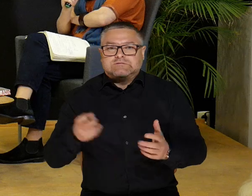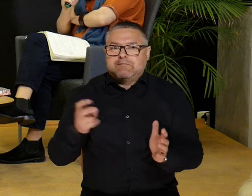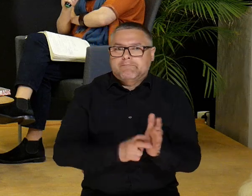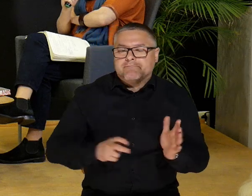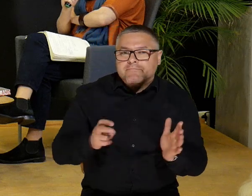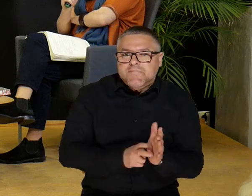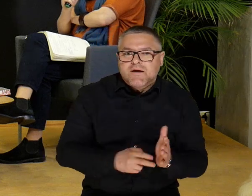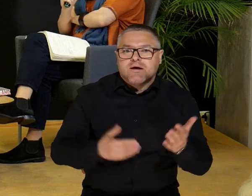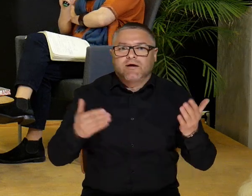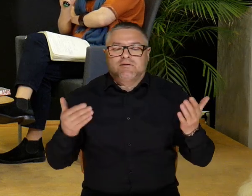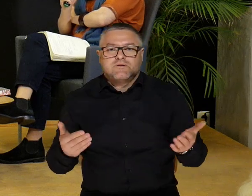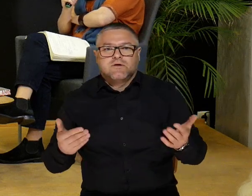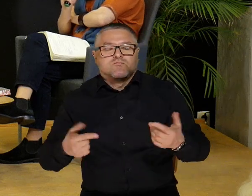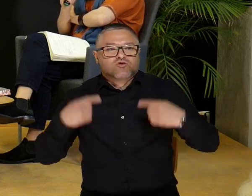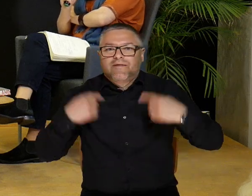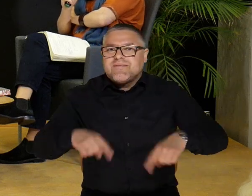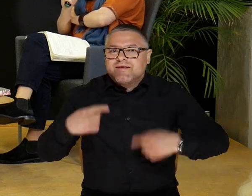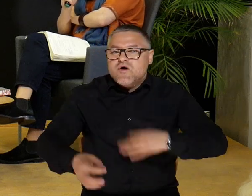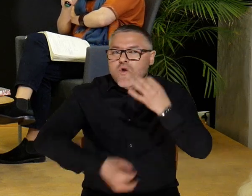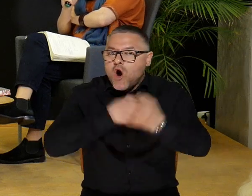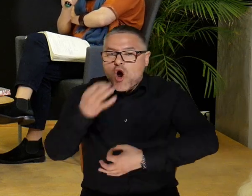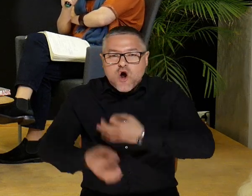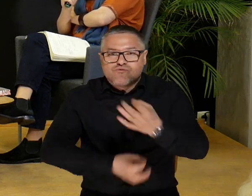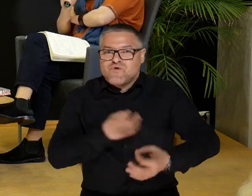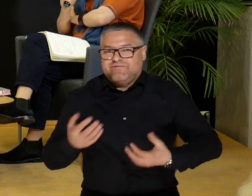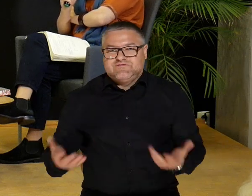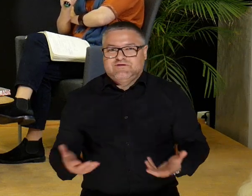że one nie zostały opowiedziane tak, jakbyśmy